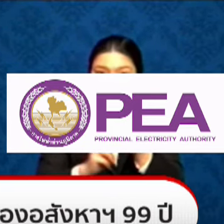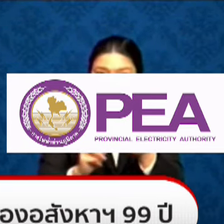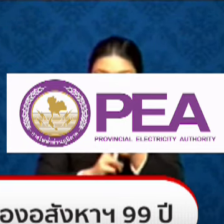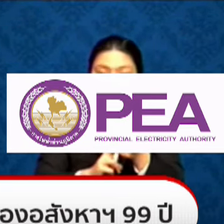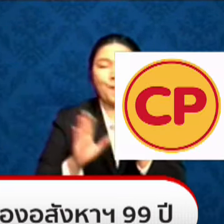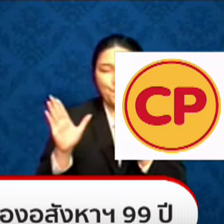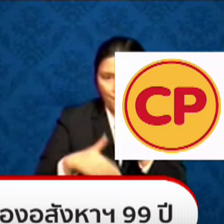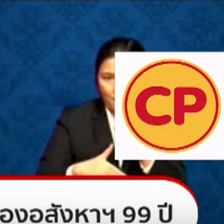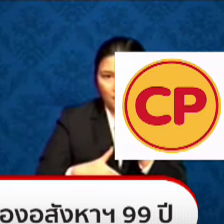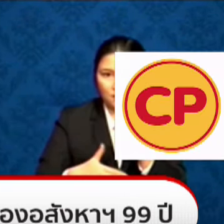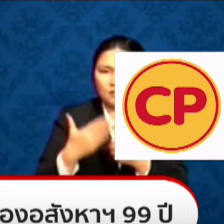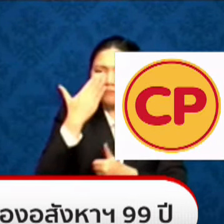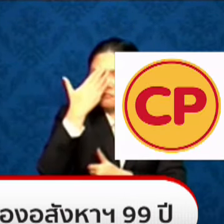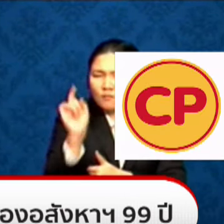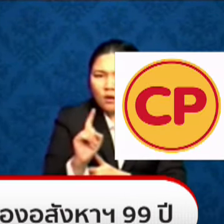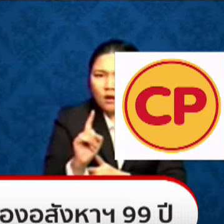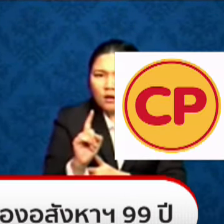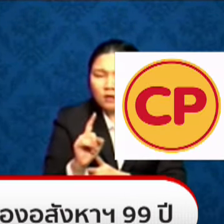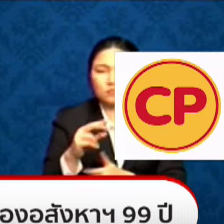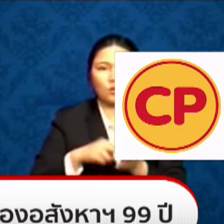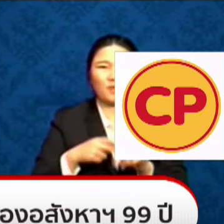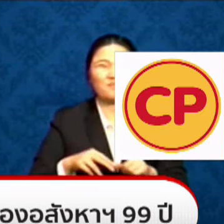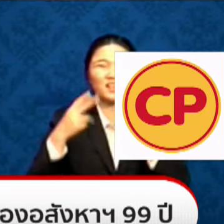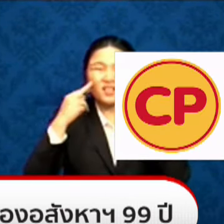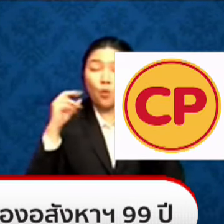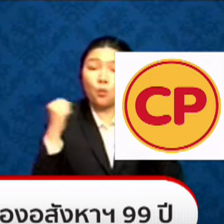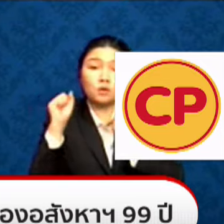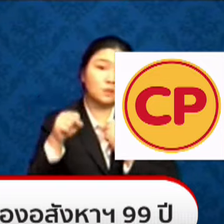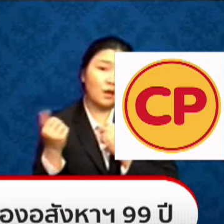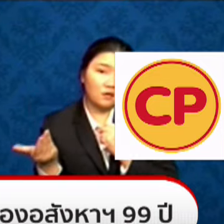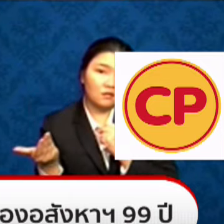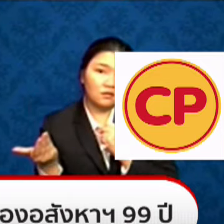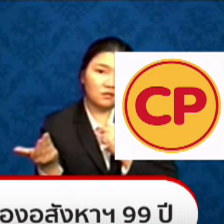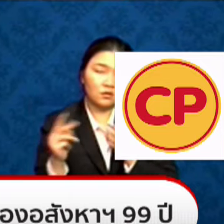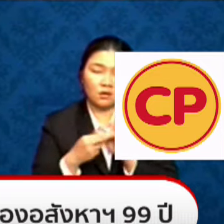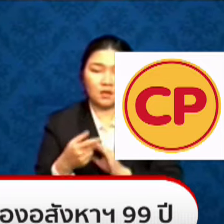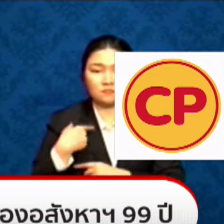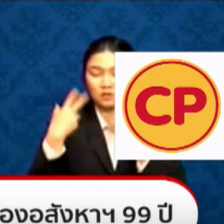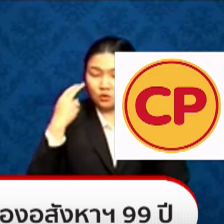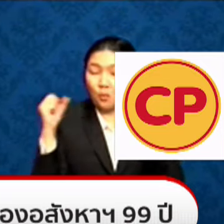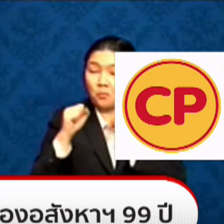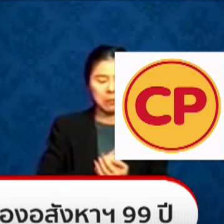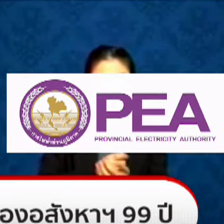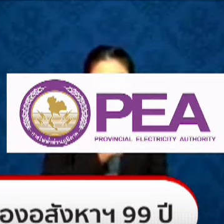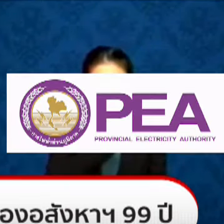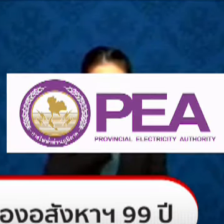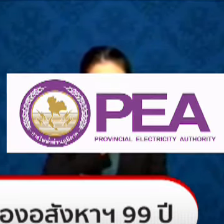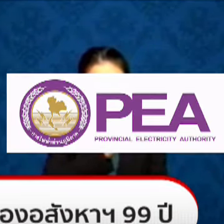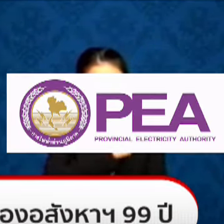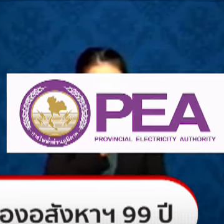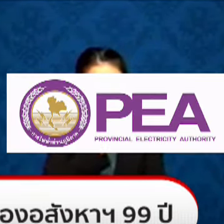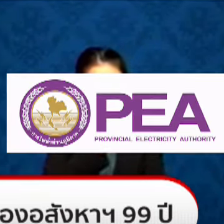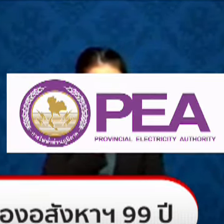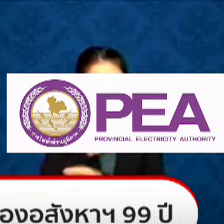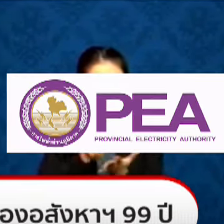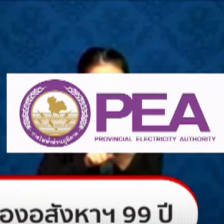ท่านไม่ได้อยู่ในครม.นะตอนนั้นเนี่ยท่านลาไปประชุมพิธีฮัตแต่ก็ศึกษาเรื่องนี้ไม่ว่าจะอยู่หรือไม่อยู่เมื่อมติออกม